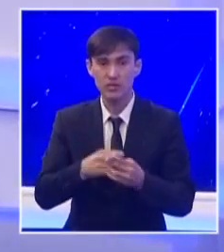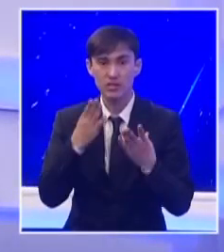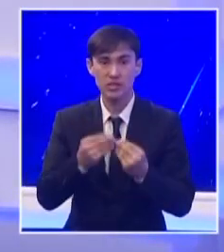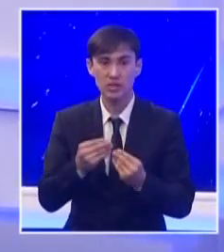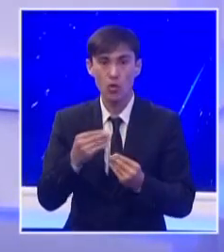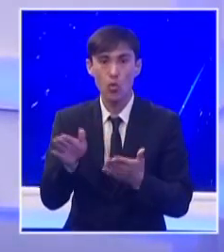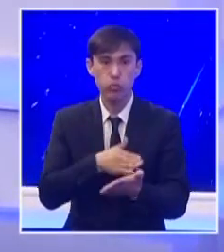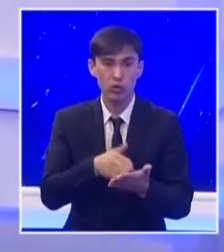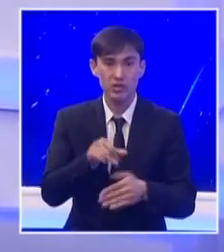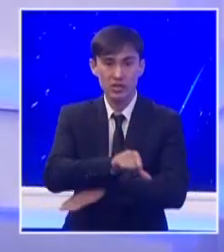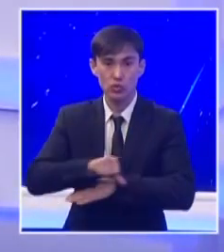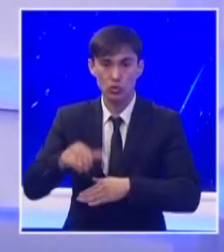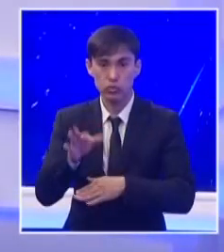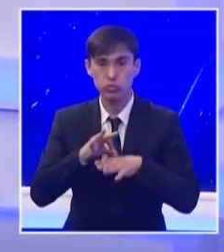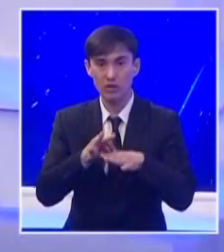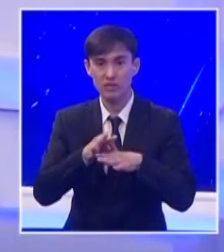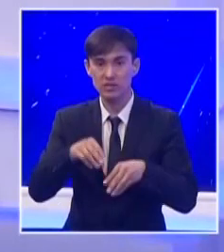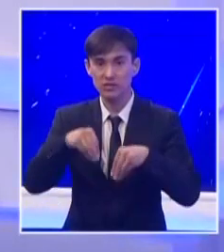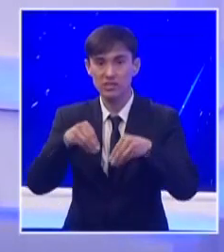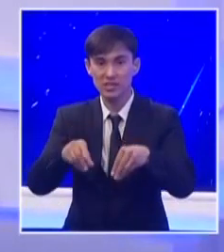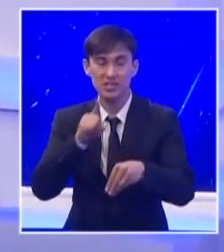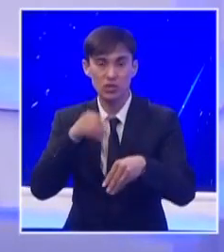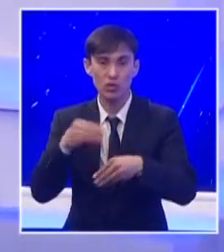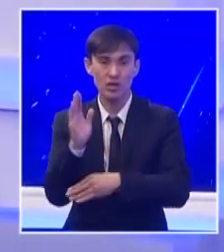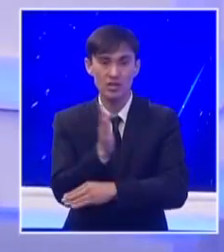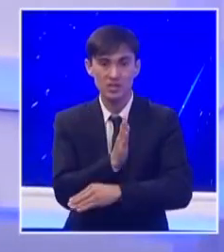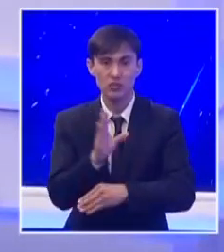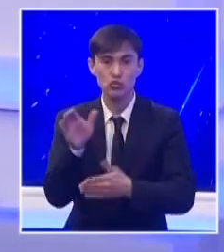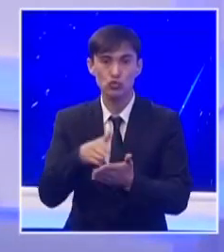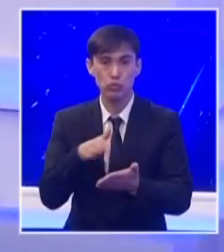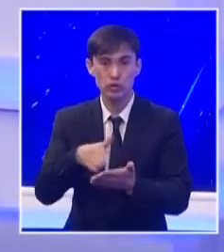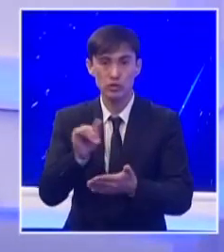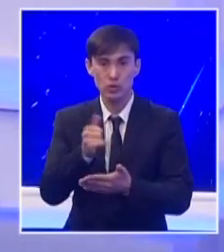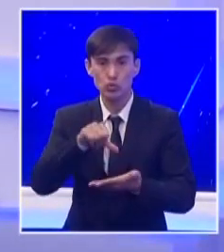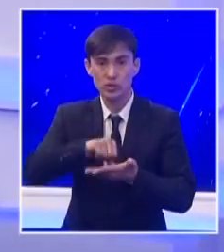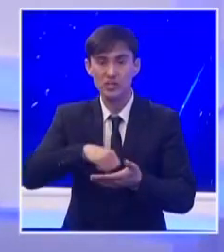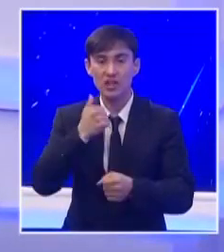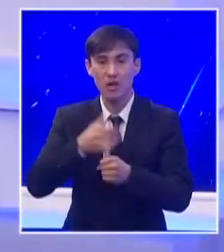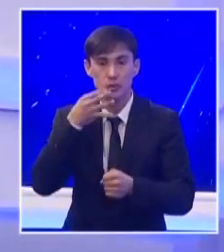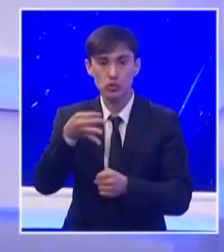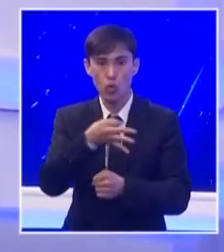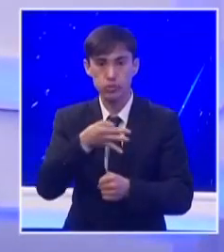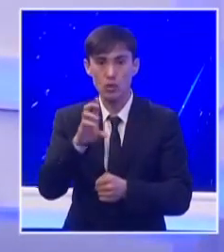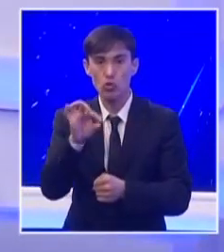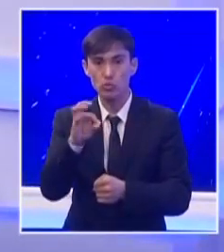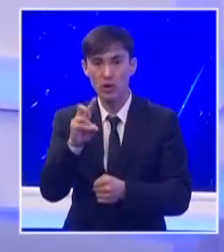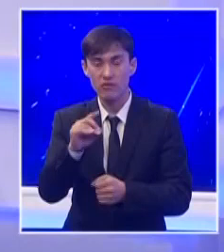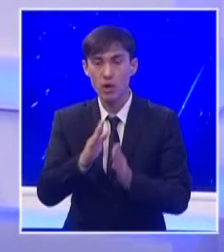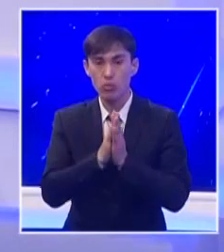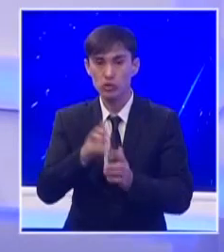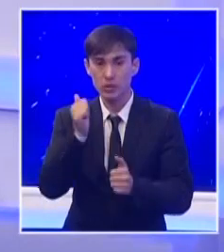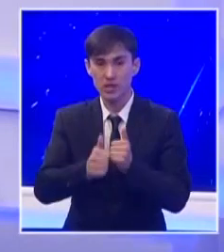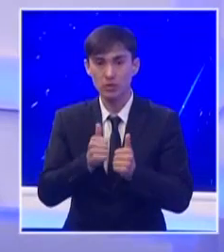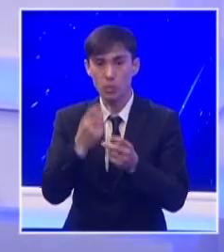день, кроме уборки территории, будет проводиться высадка зеленых насаждений. В субботнике примет участие глава Алматинской области Канат Бузумбаев.